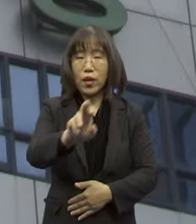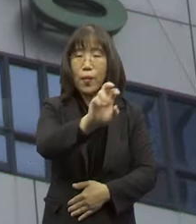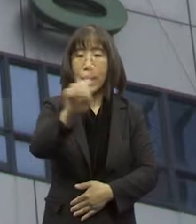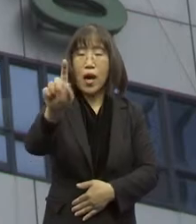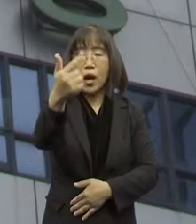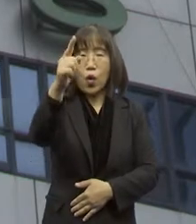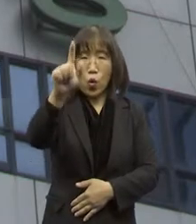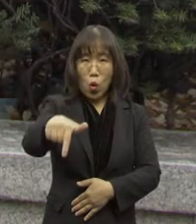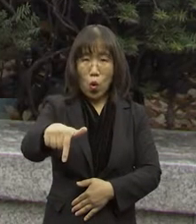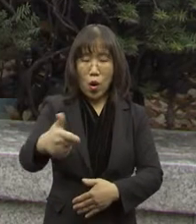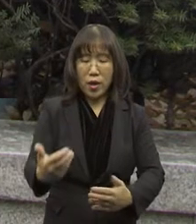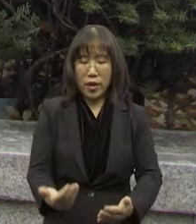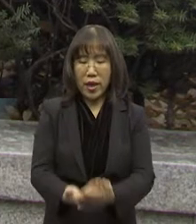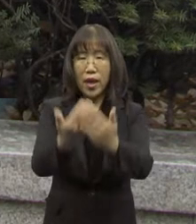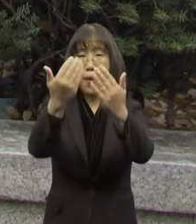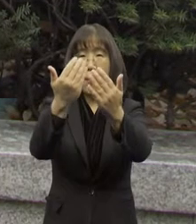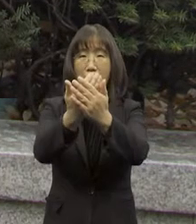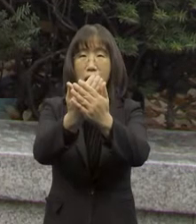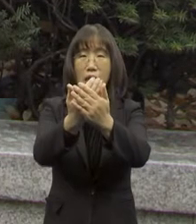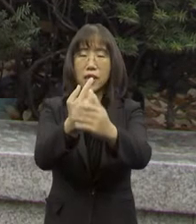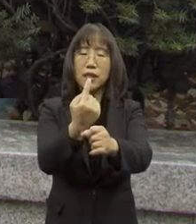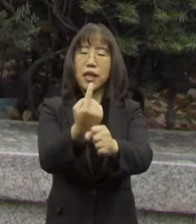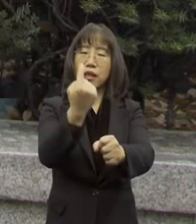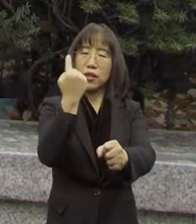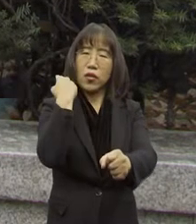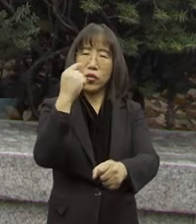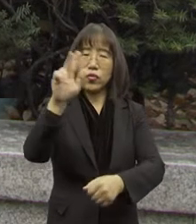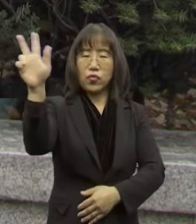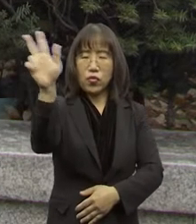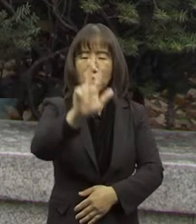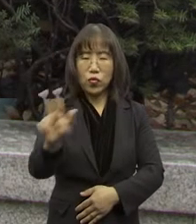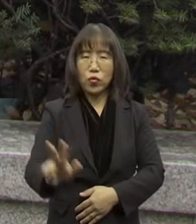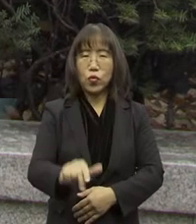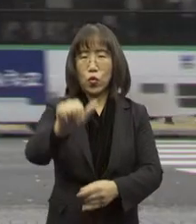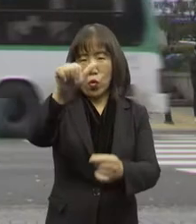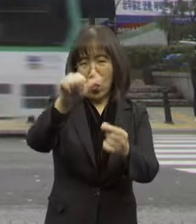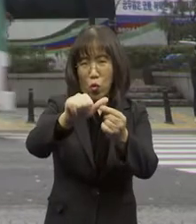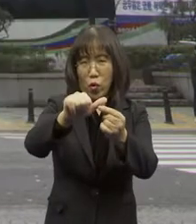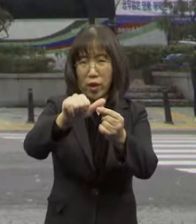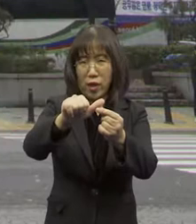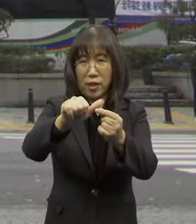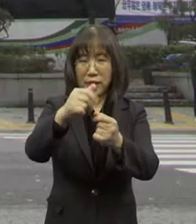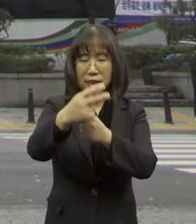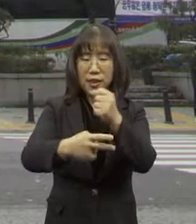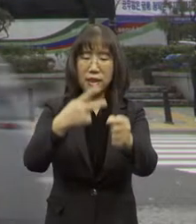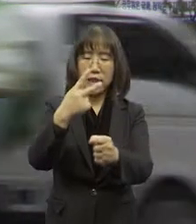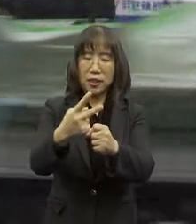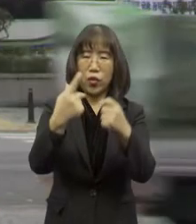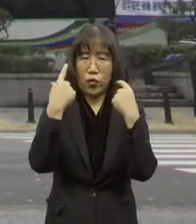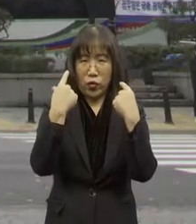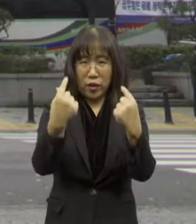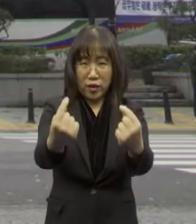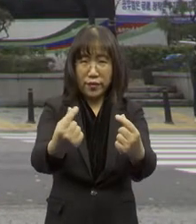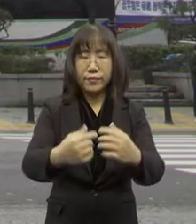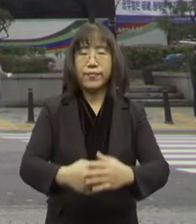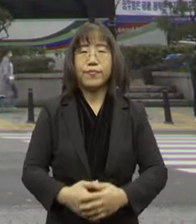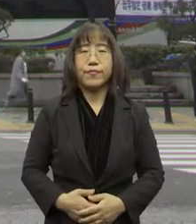머물렀지만 마곡지구 개발이 본격화되면서 지난해 전국 5위에 이어 2년 연속 5위를